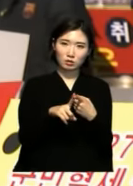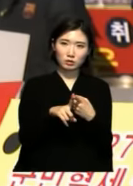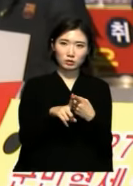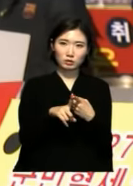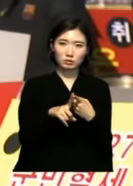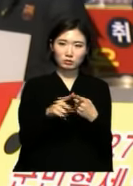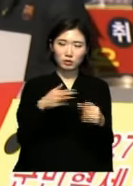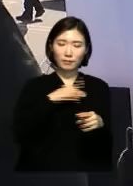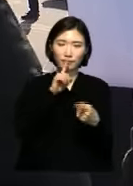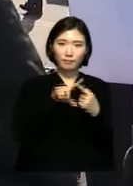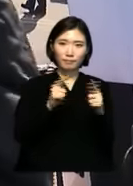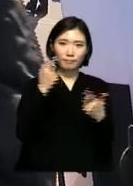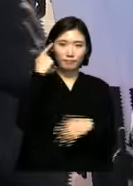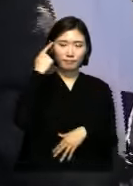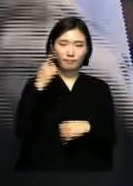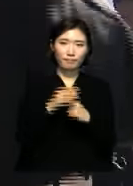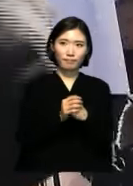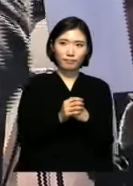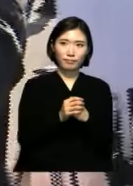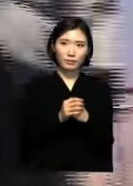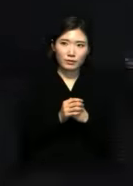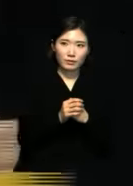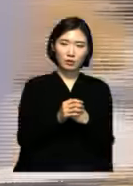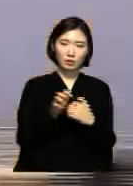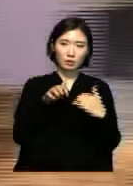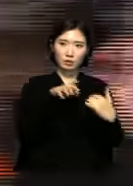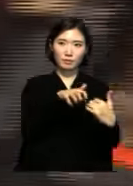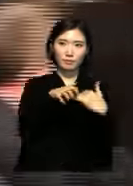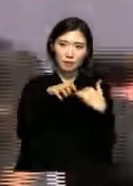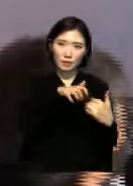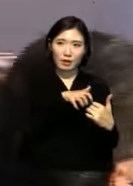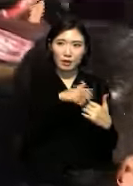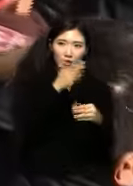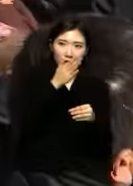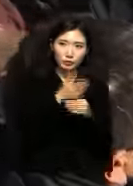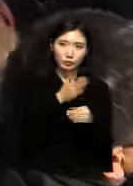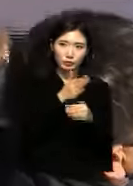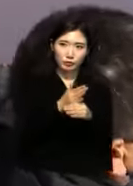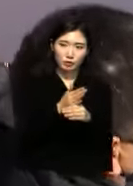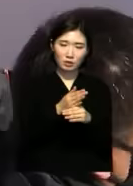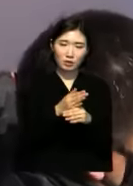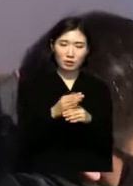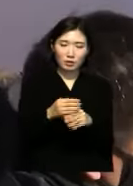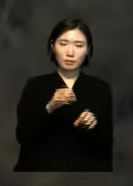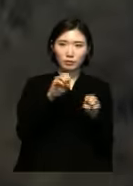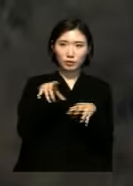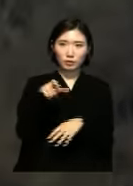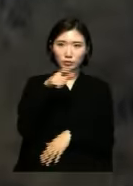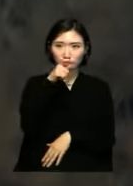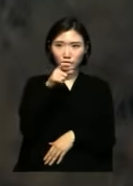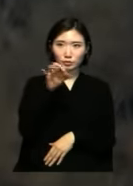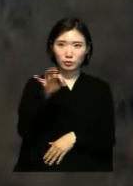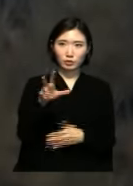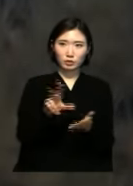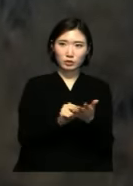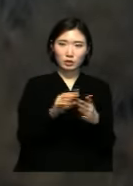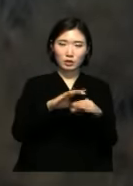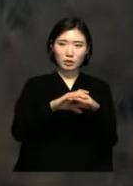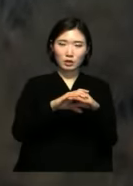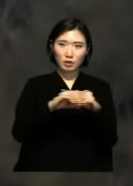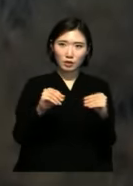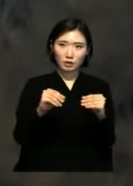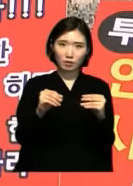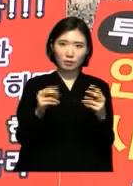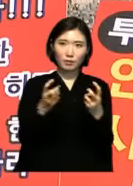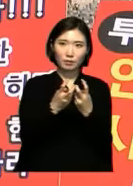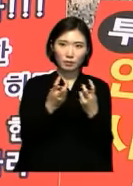저는 적법치 않다고 생각합니다. 한 치의 물러섬 없이 대립의 길로 접어든 폐수 처리 비용 문제. 해법 마련이 쉽지 않은